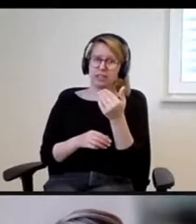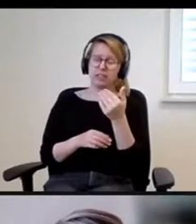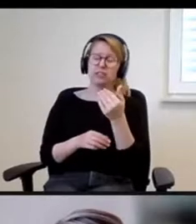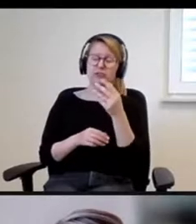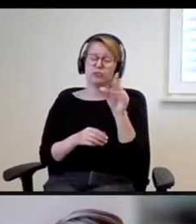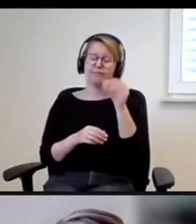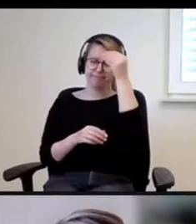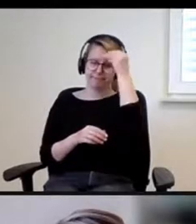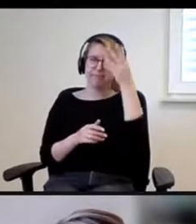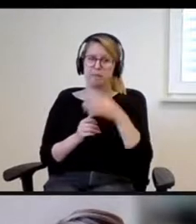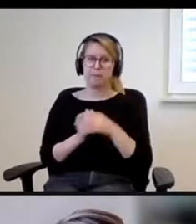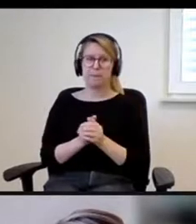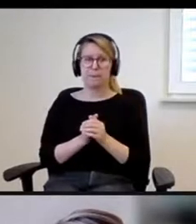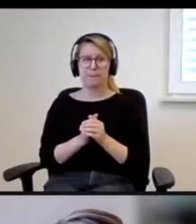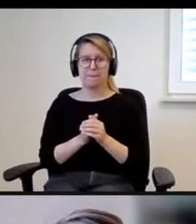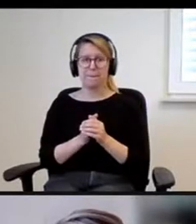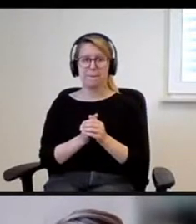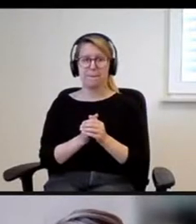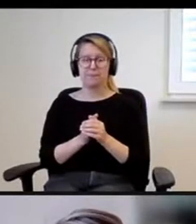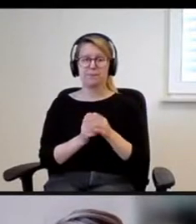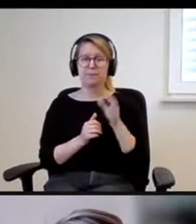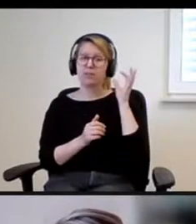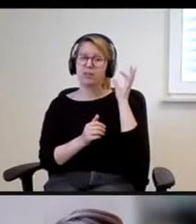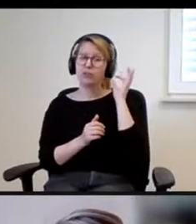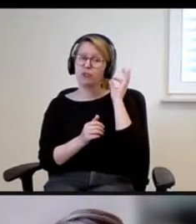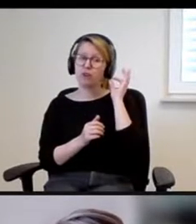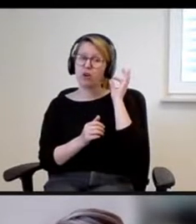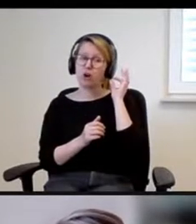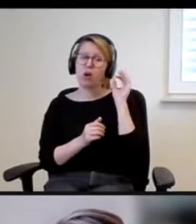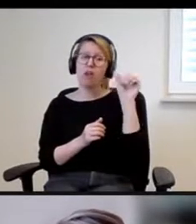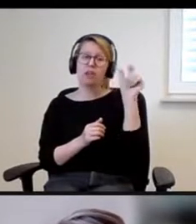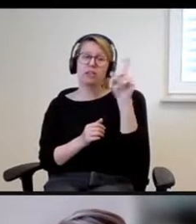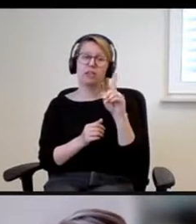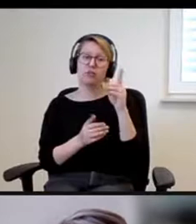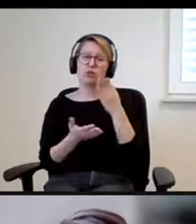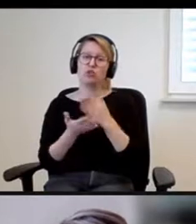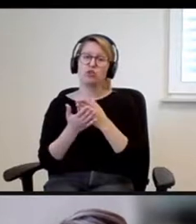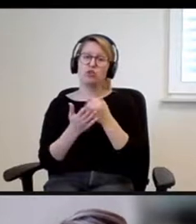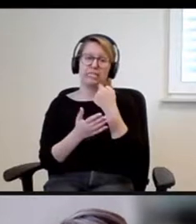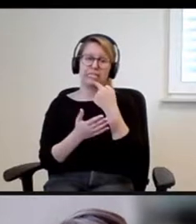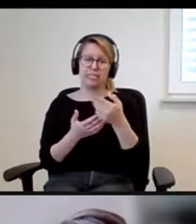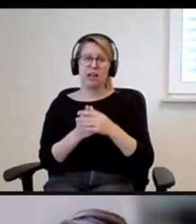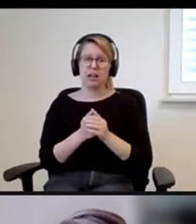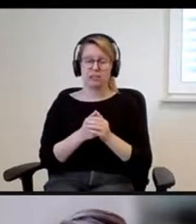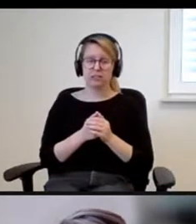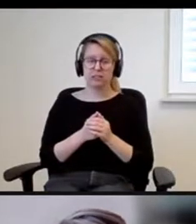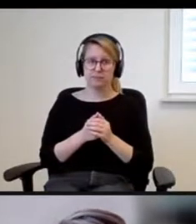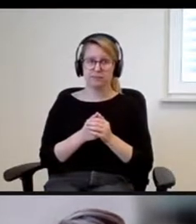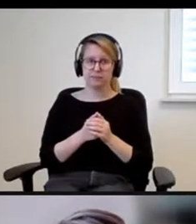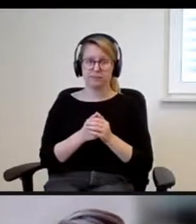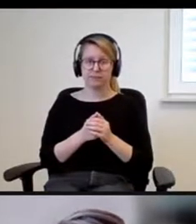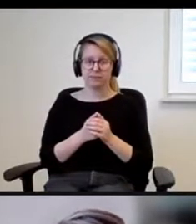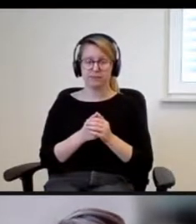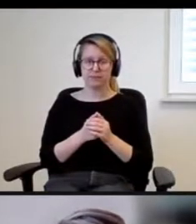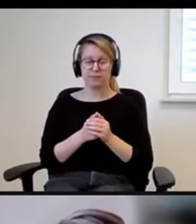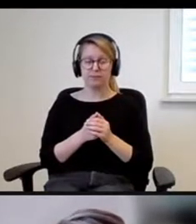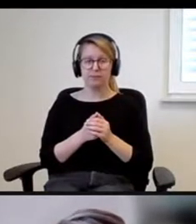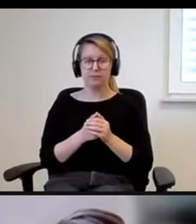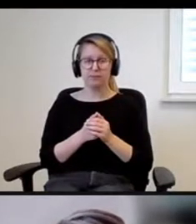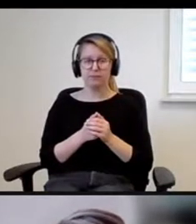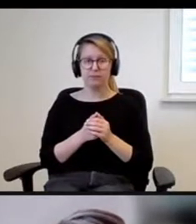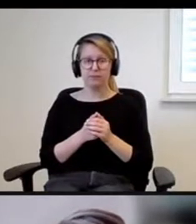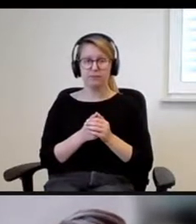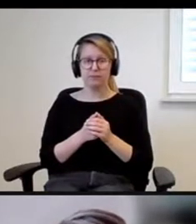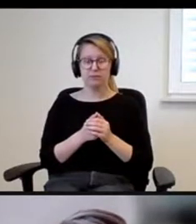Madame Lavoine l'a précisé, la stratégie de l'Union européenne, elle a une dimension aussi vers l'action extérieure de